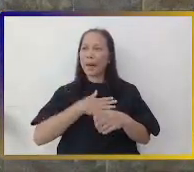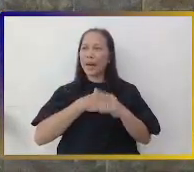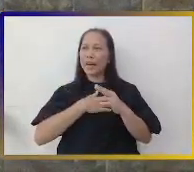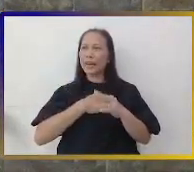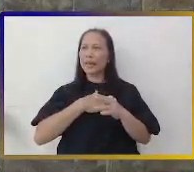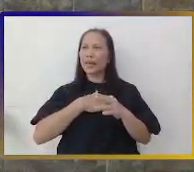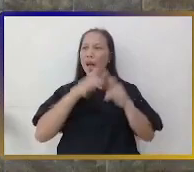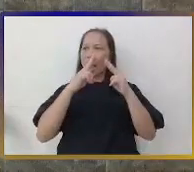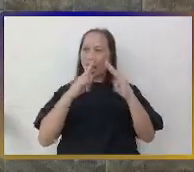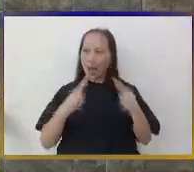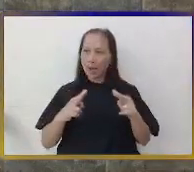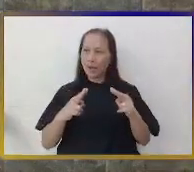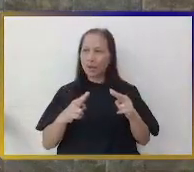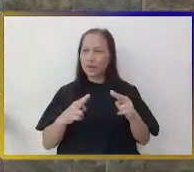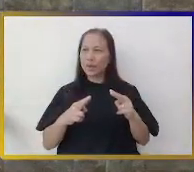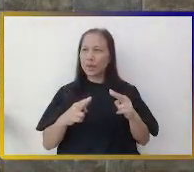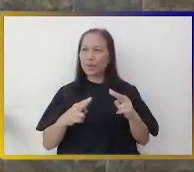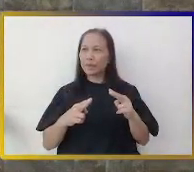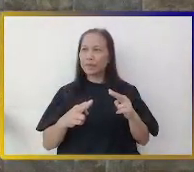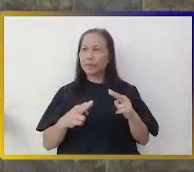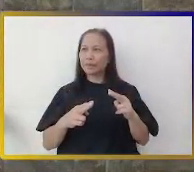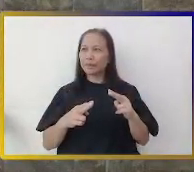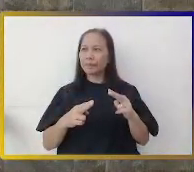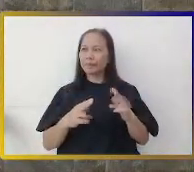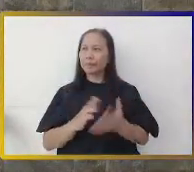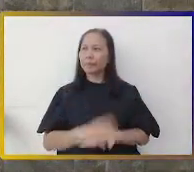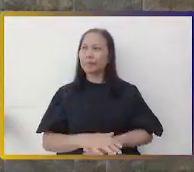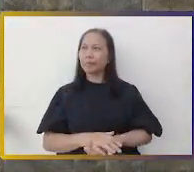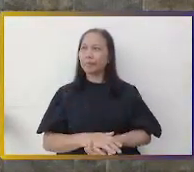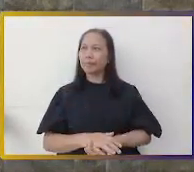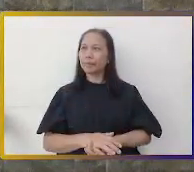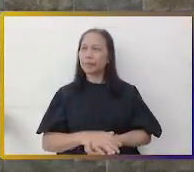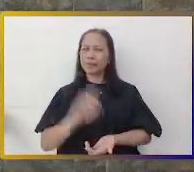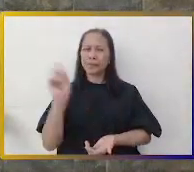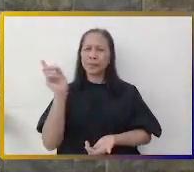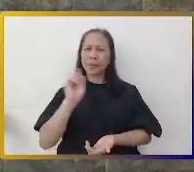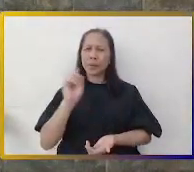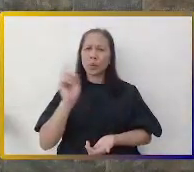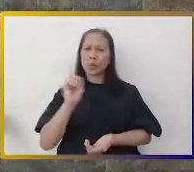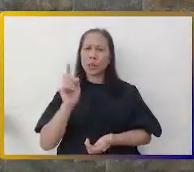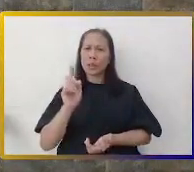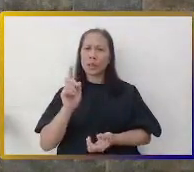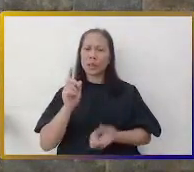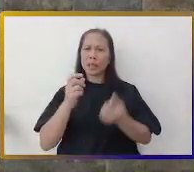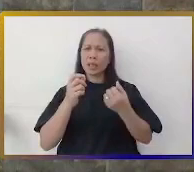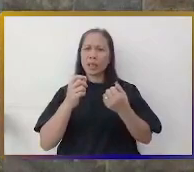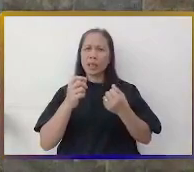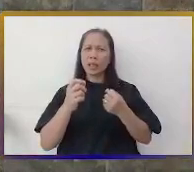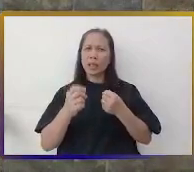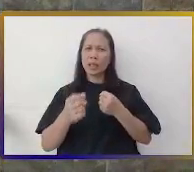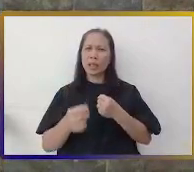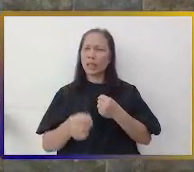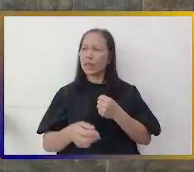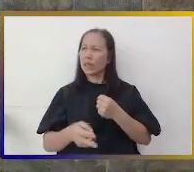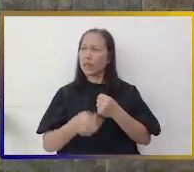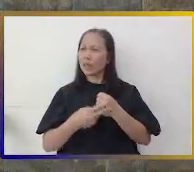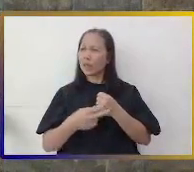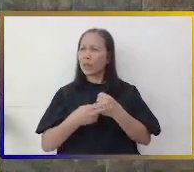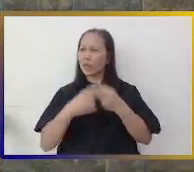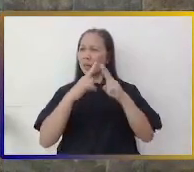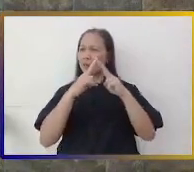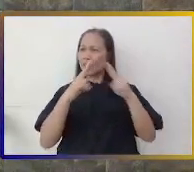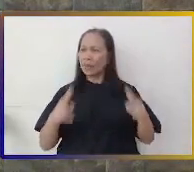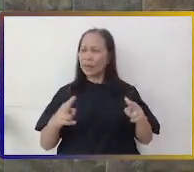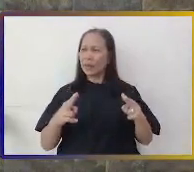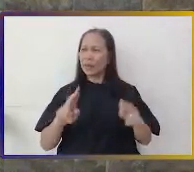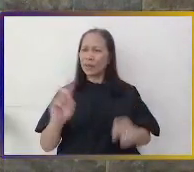mine house All right listen what is the storehouse tinuro ng ating maloro The House of